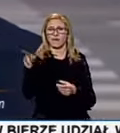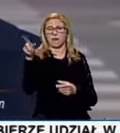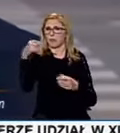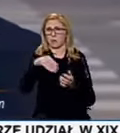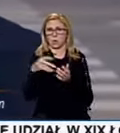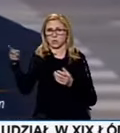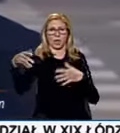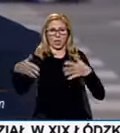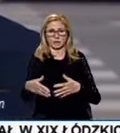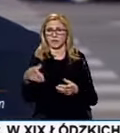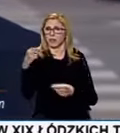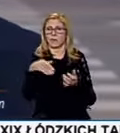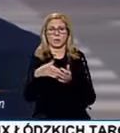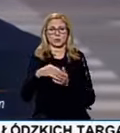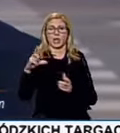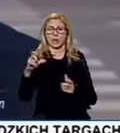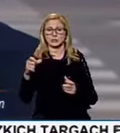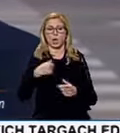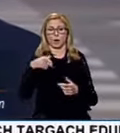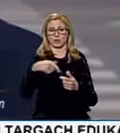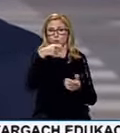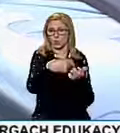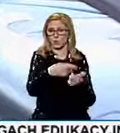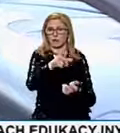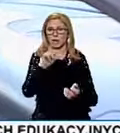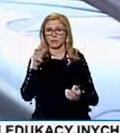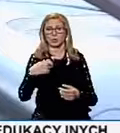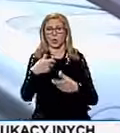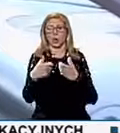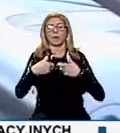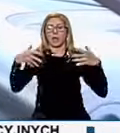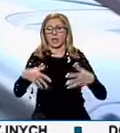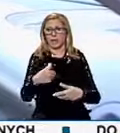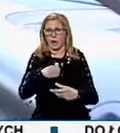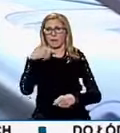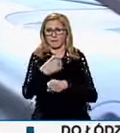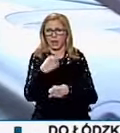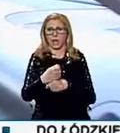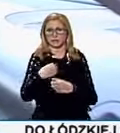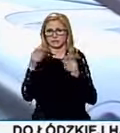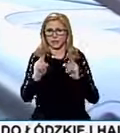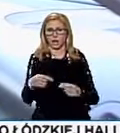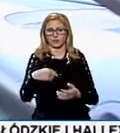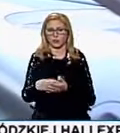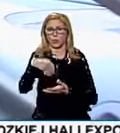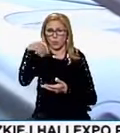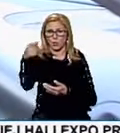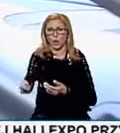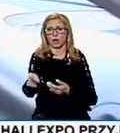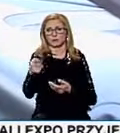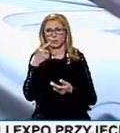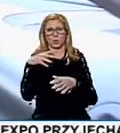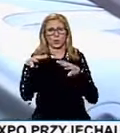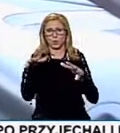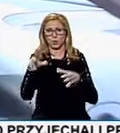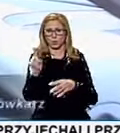egzaminu, żadnej licencji. My musimy tą licencję wykupić, zrobić egzamin. Dlaczego ja, pracując, wykonując ten zawód, mam płacić już